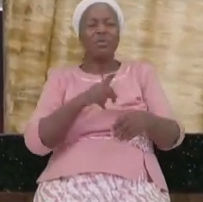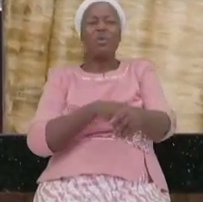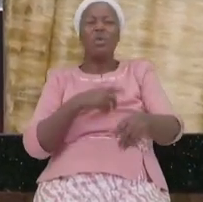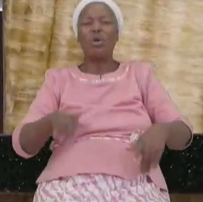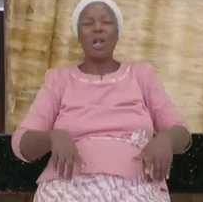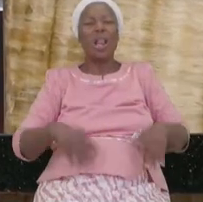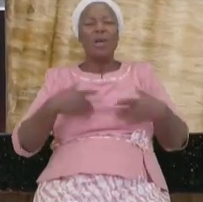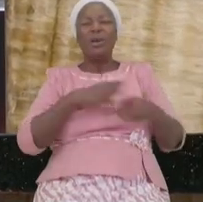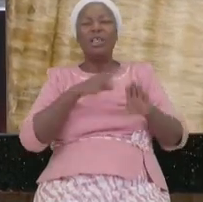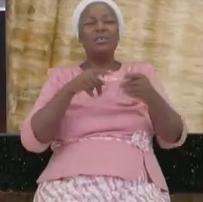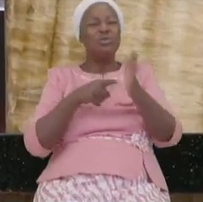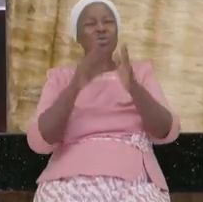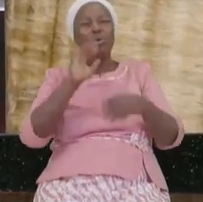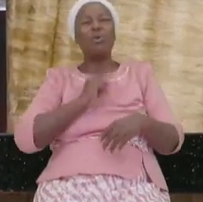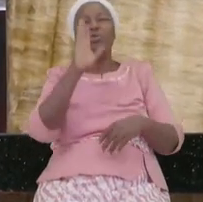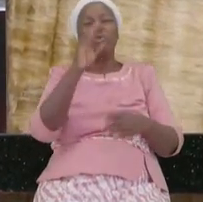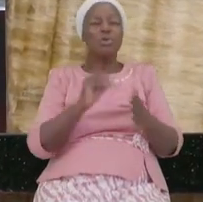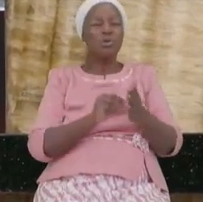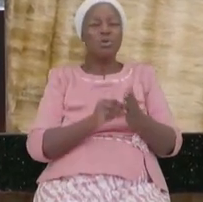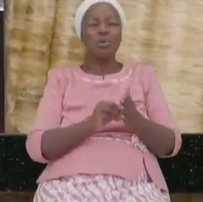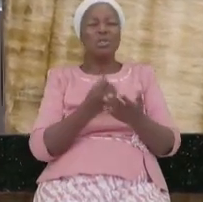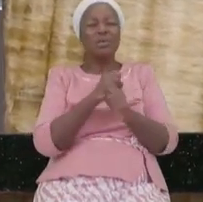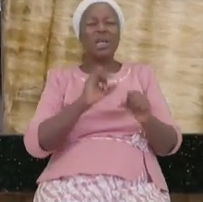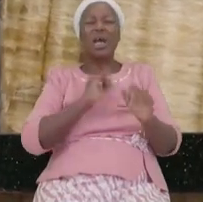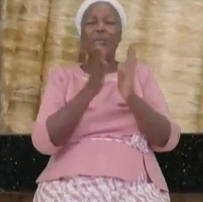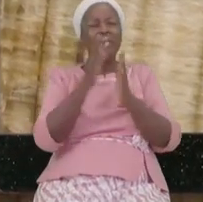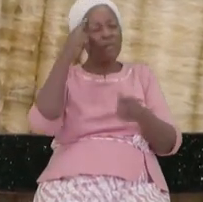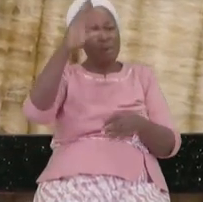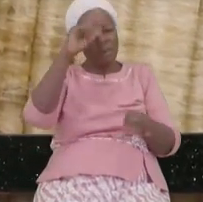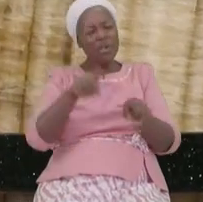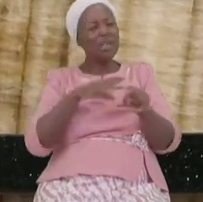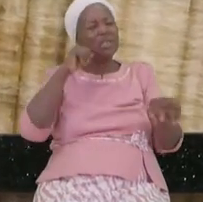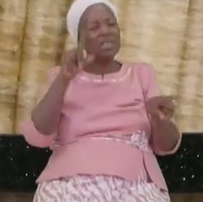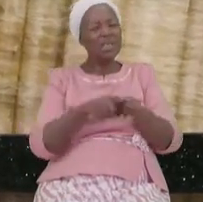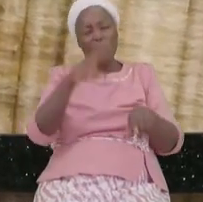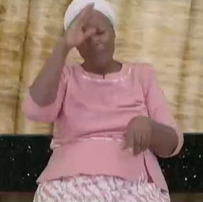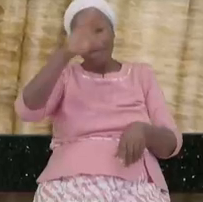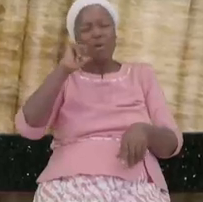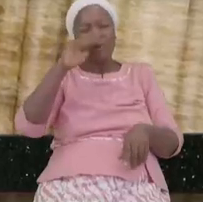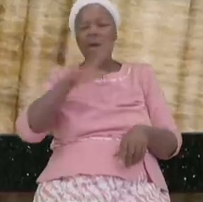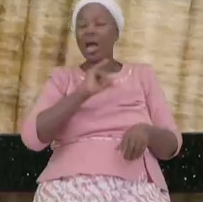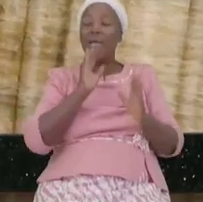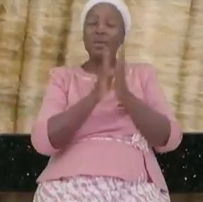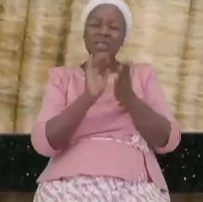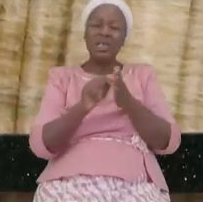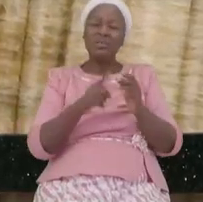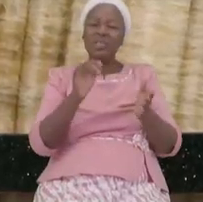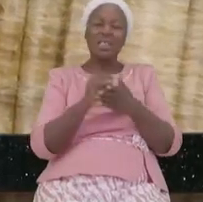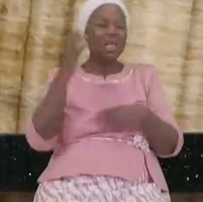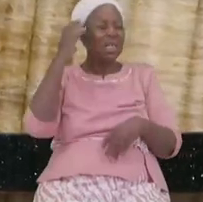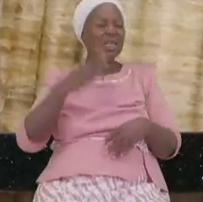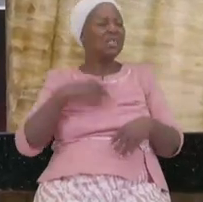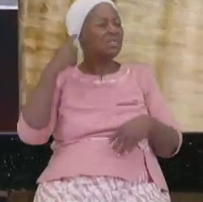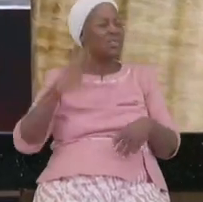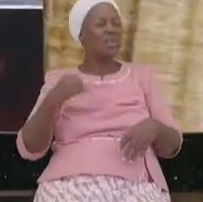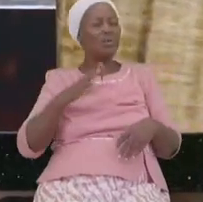nous manifestes ton salut. Je prie pour tous les frères, toutes les sœurs, hommes et femmes. Je prie pour ceux qui écoutent le son de ma voix,